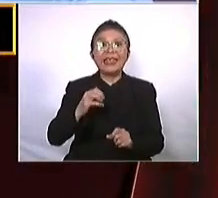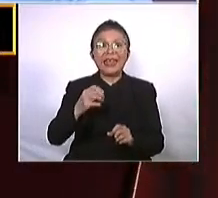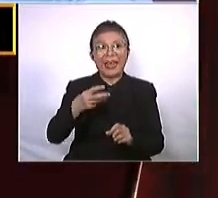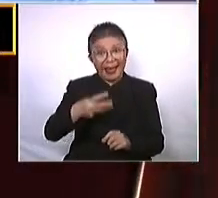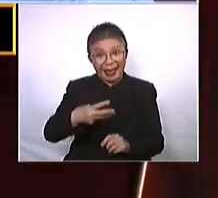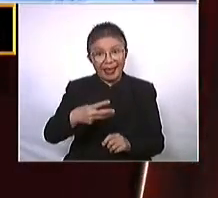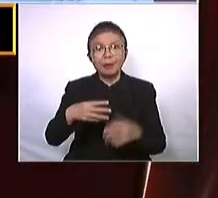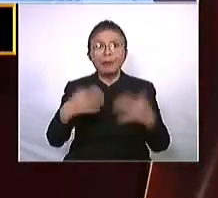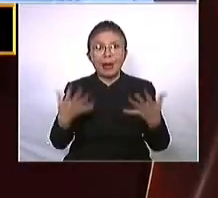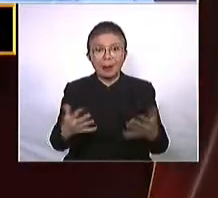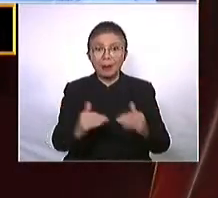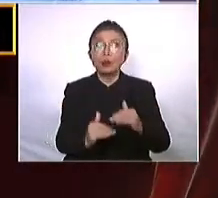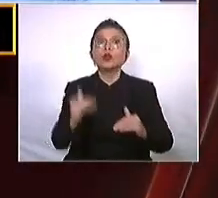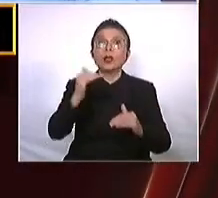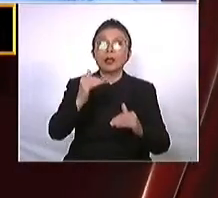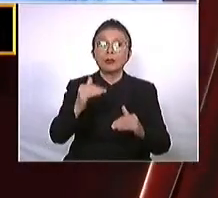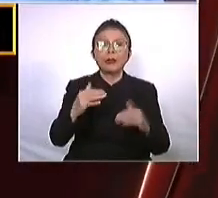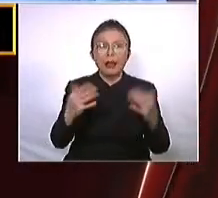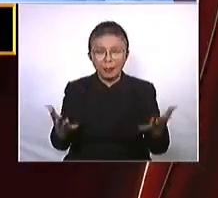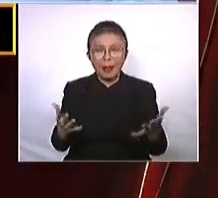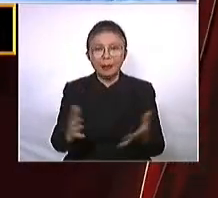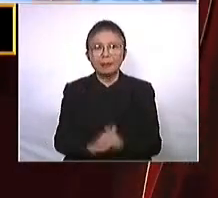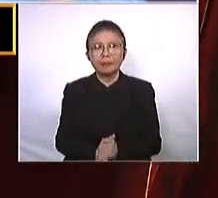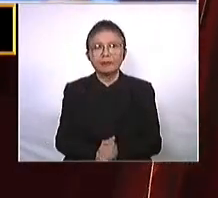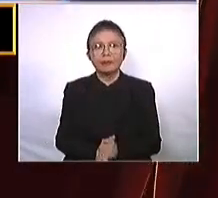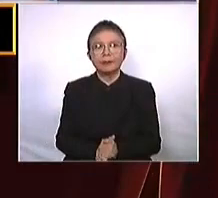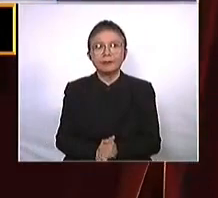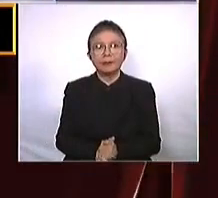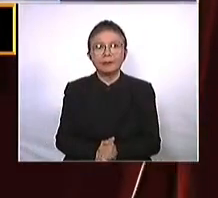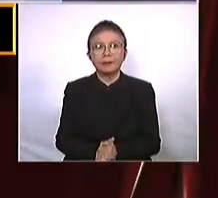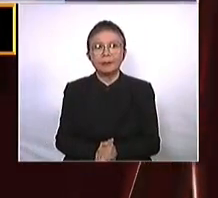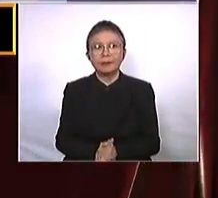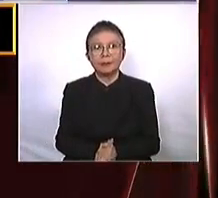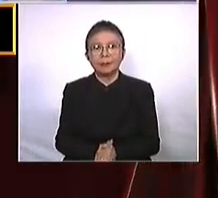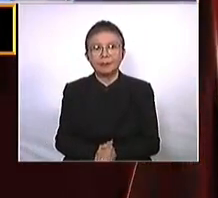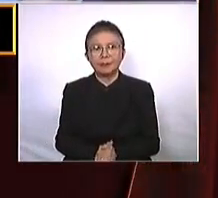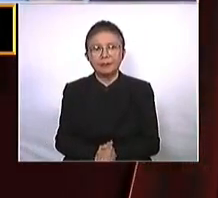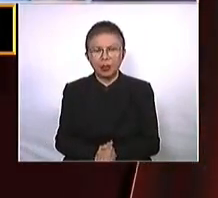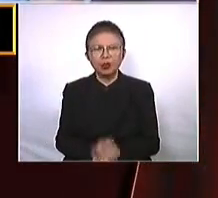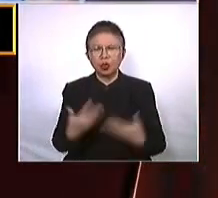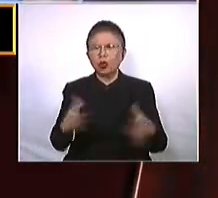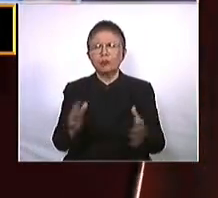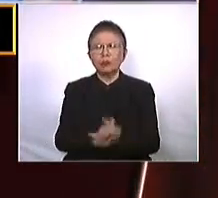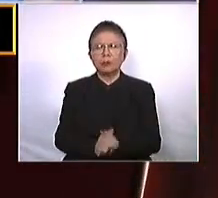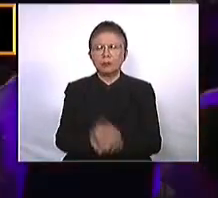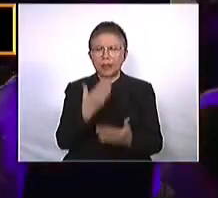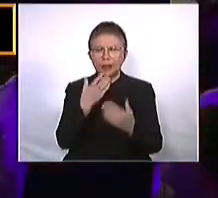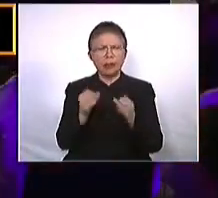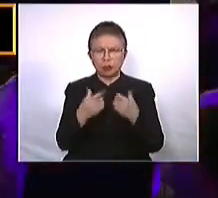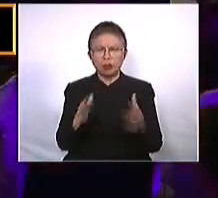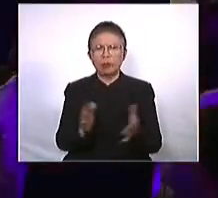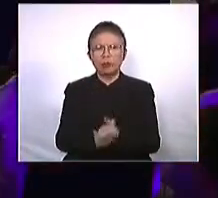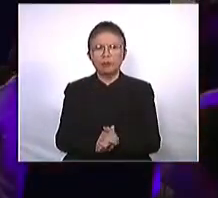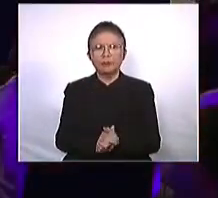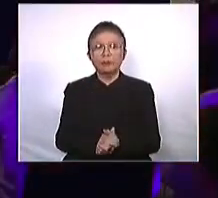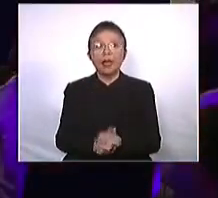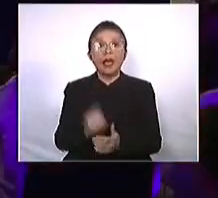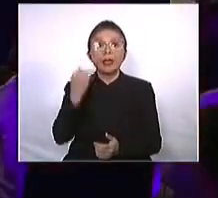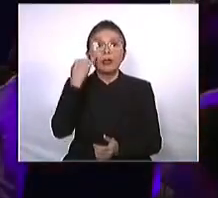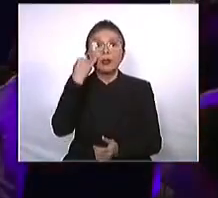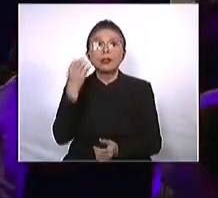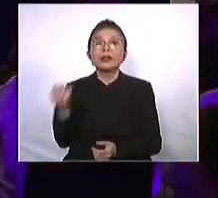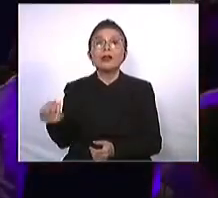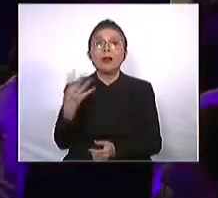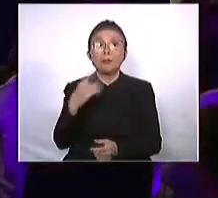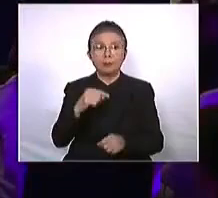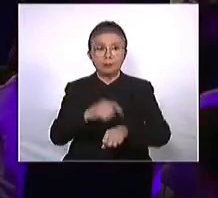SGIE. Cukup Bapak? Bapak Gibran cukup? Cukup. Baik, silakan. Bapak Muhaimin untuk menjawab,